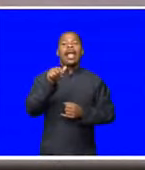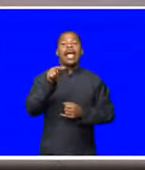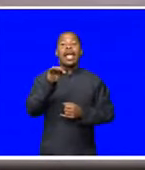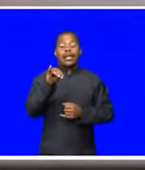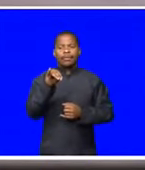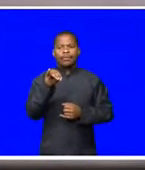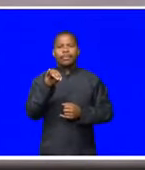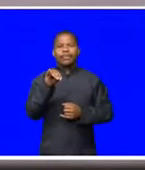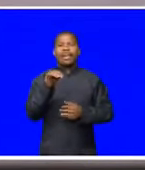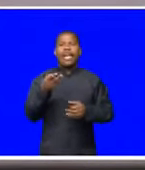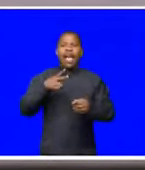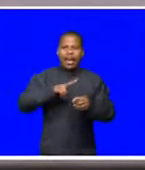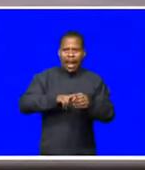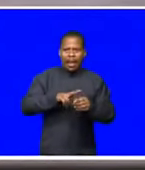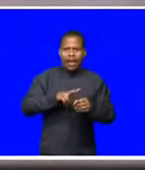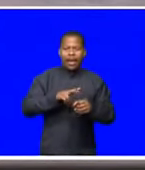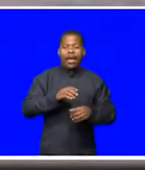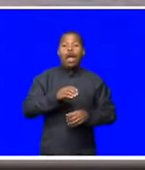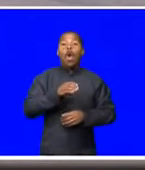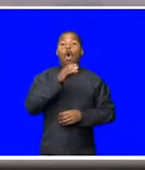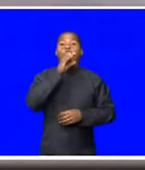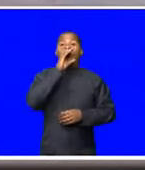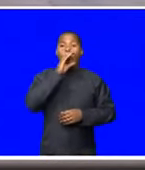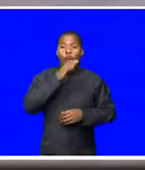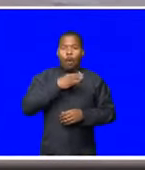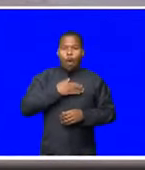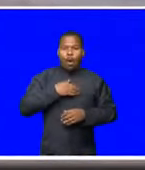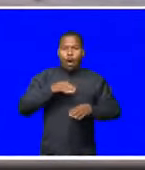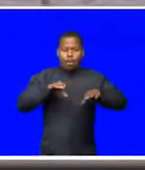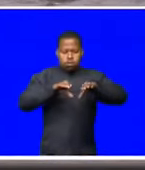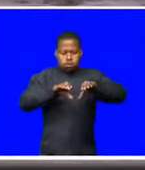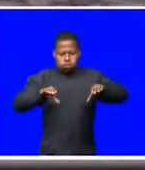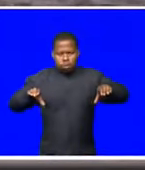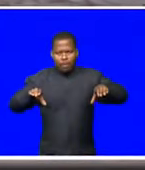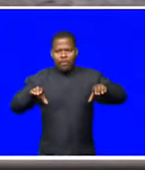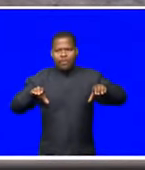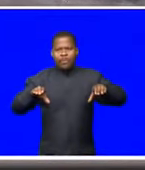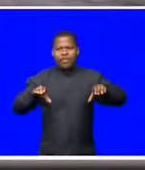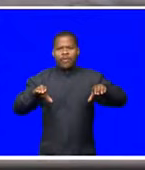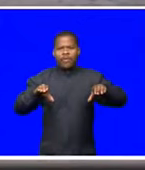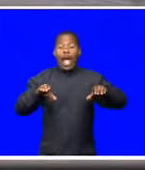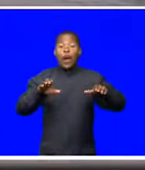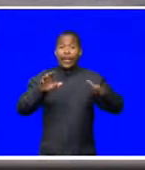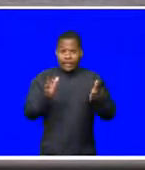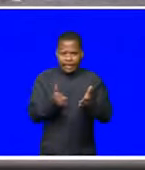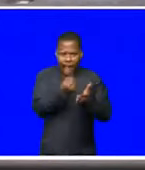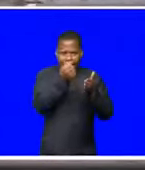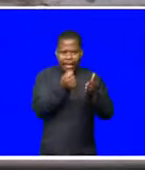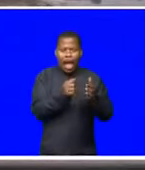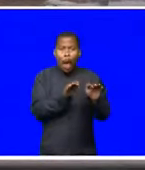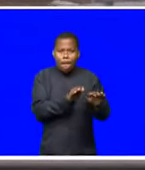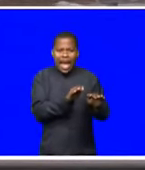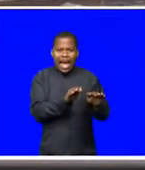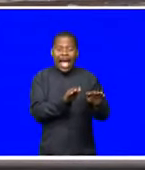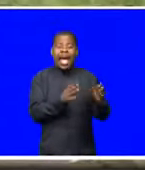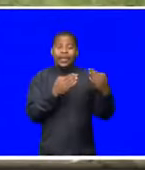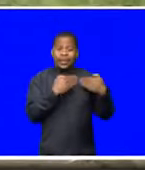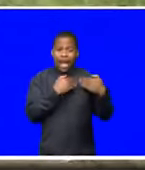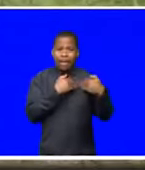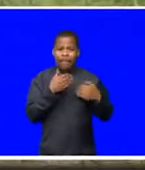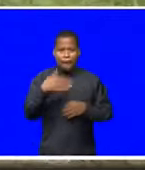indzaba kunemapipe bekufanele akhishwe abekeke endzaweni lekahle